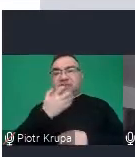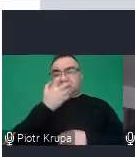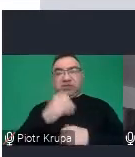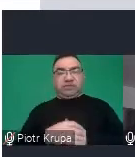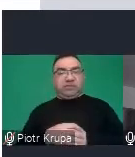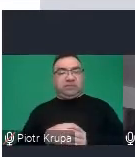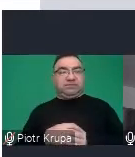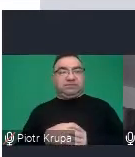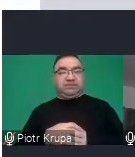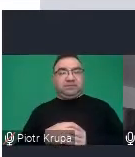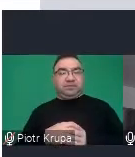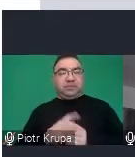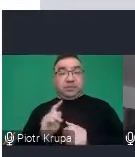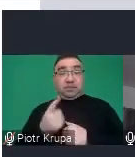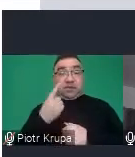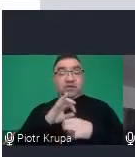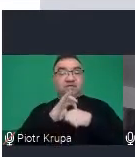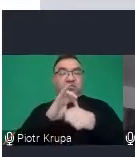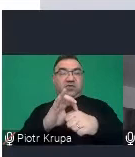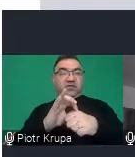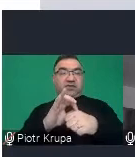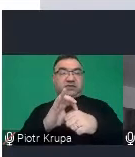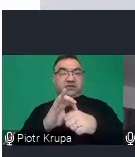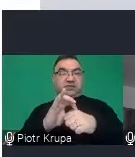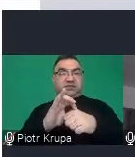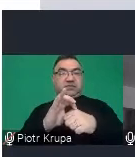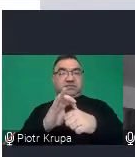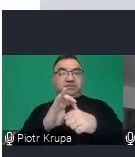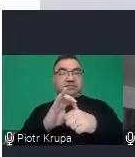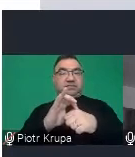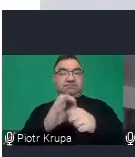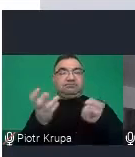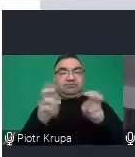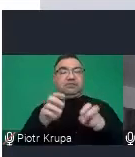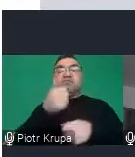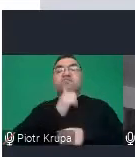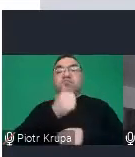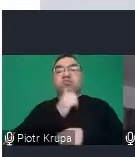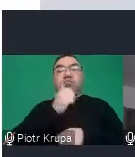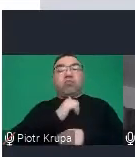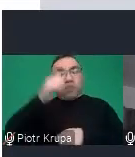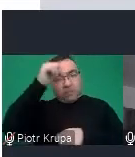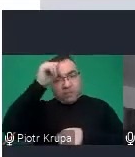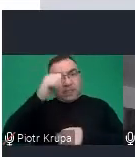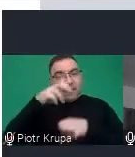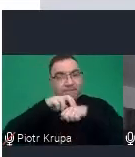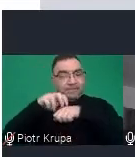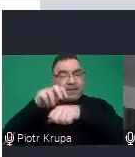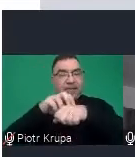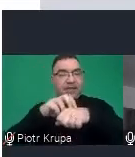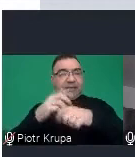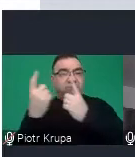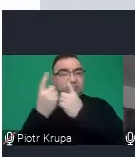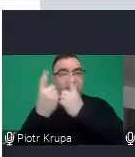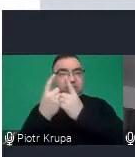tak pierwszym naszym wdrożeniem jest instalacja pilotażowa o nazwie Badanie Przemysłowych